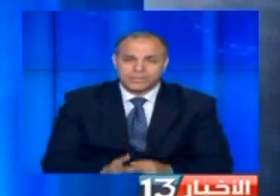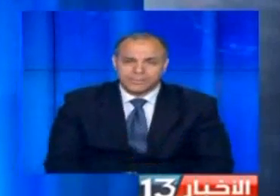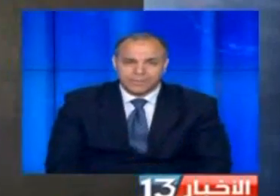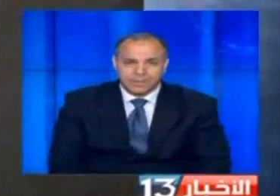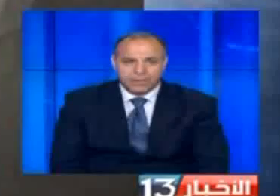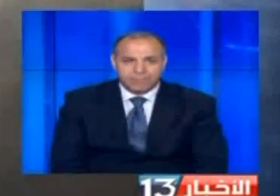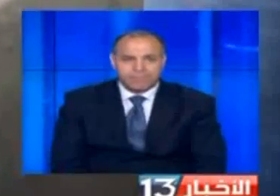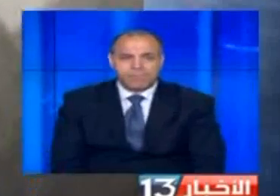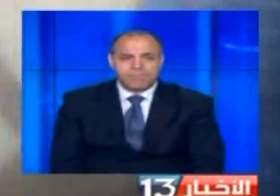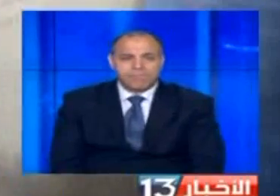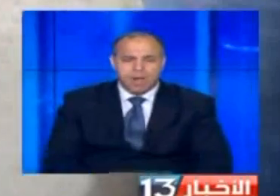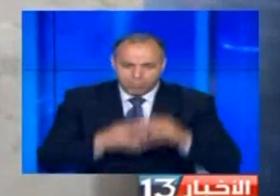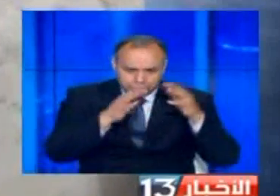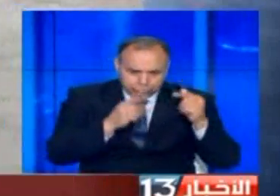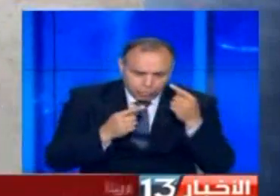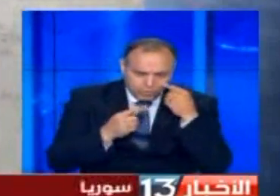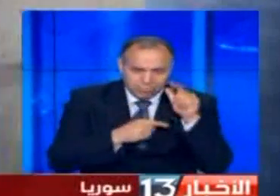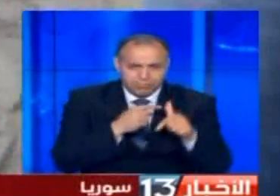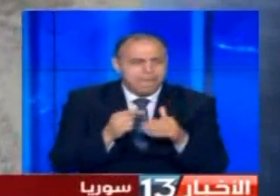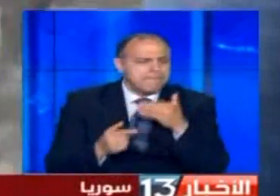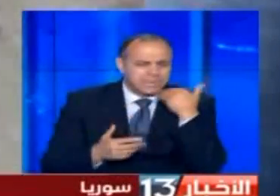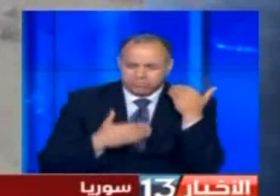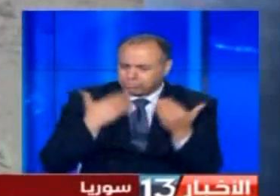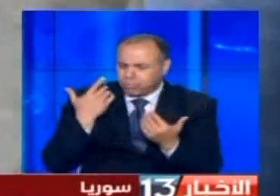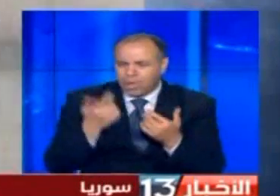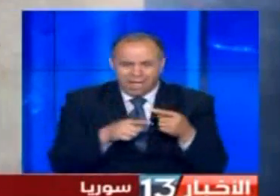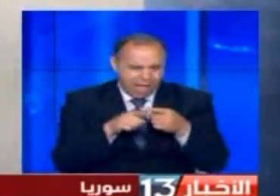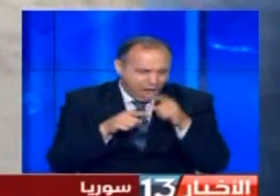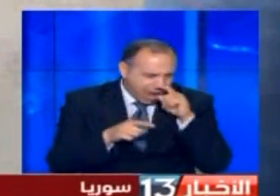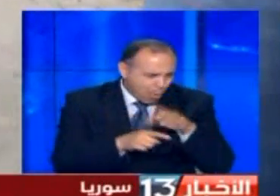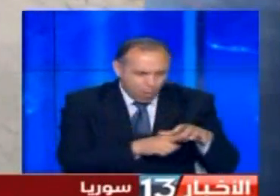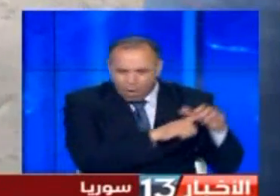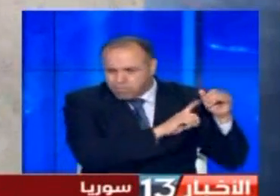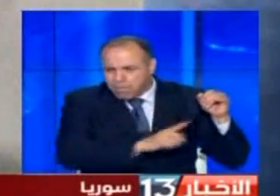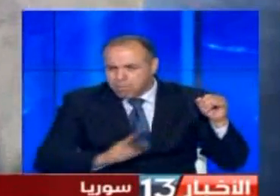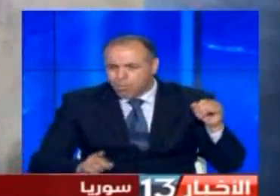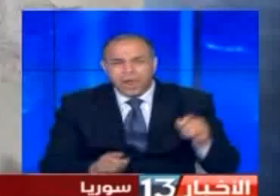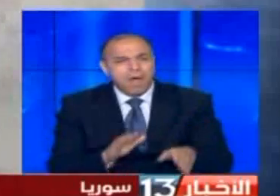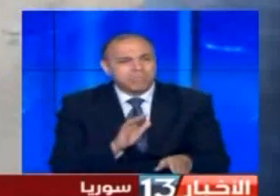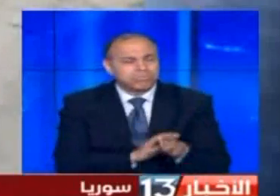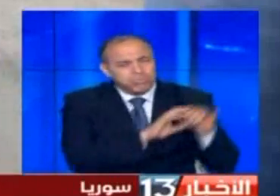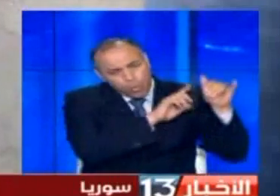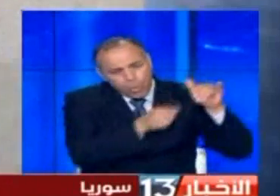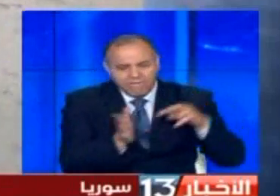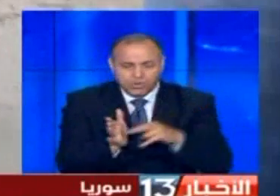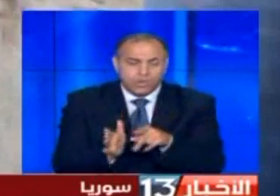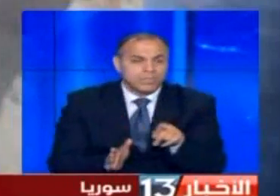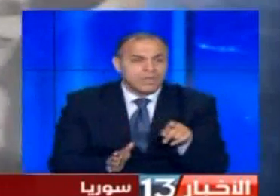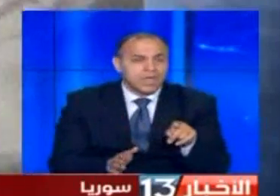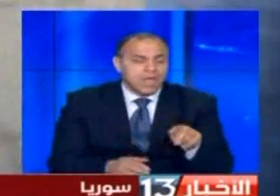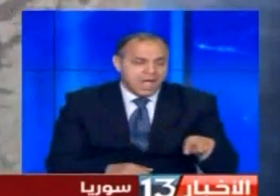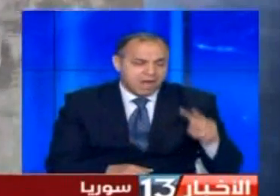البلاد في حصيله شهريه للقتلى بنيران التحالف وصفت بالاعلى منذ بدء غاراته في سوريا